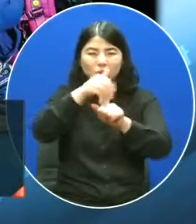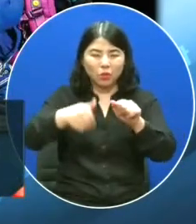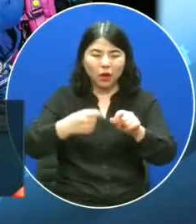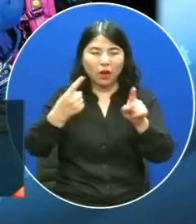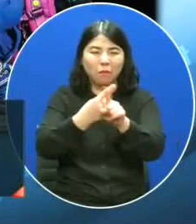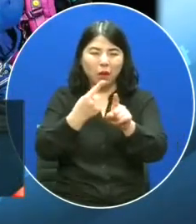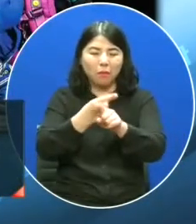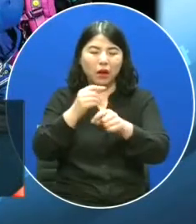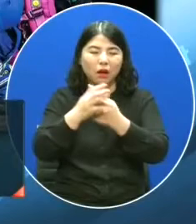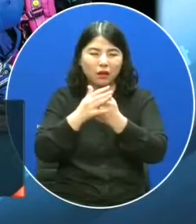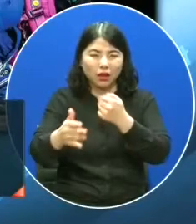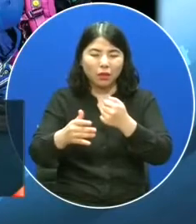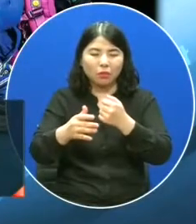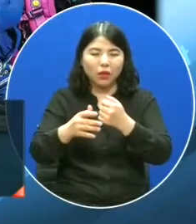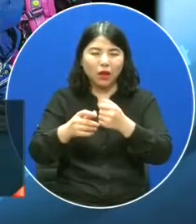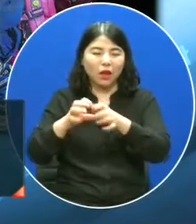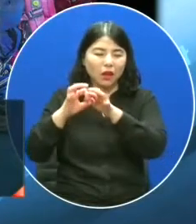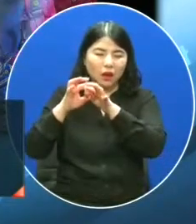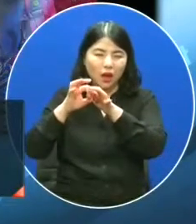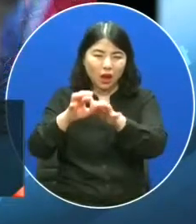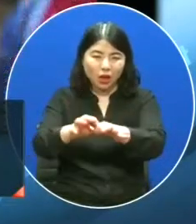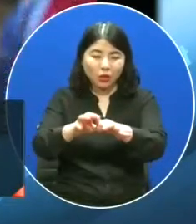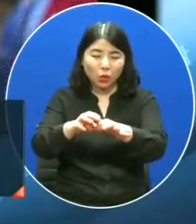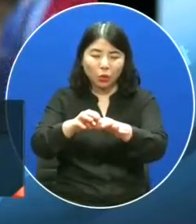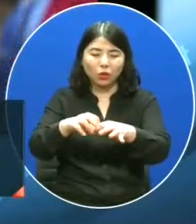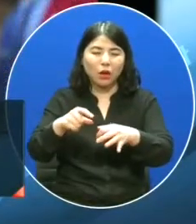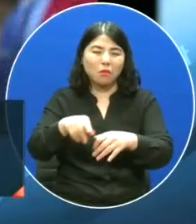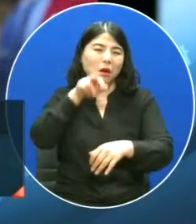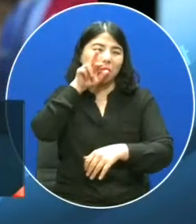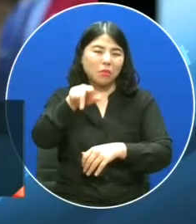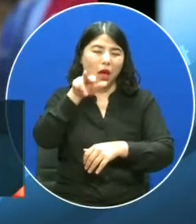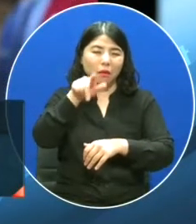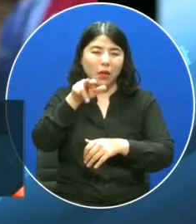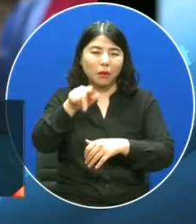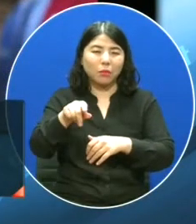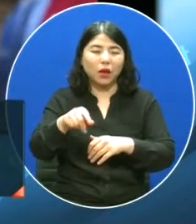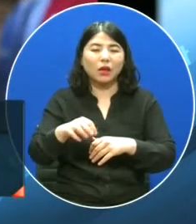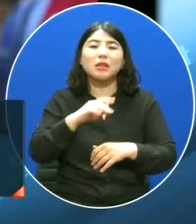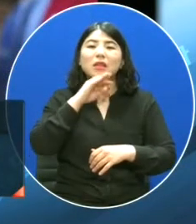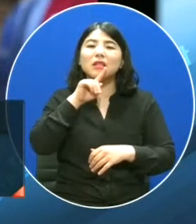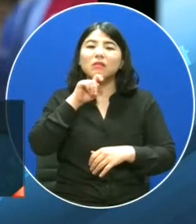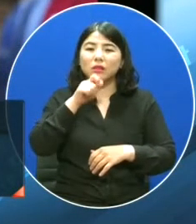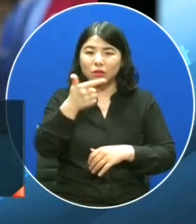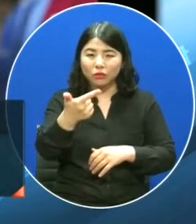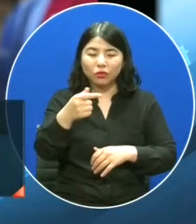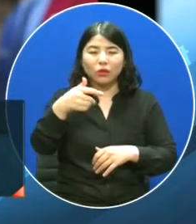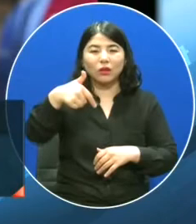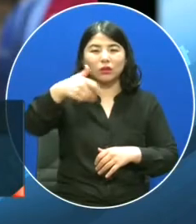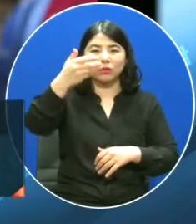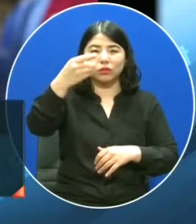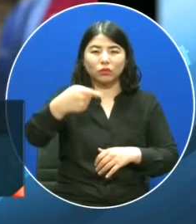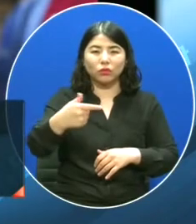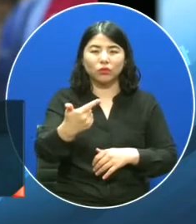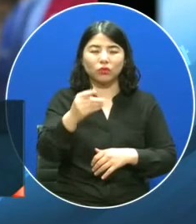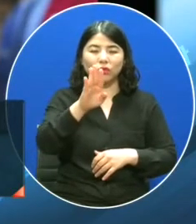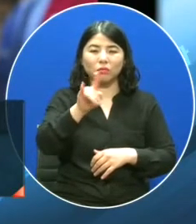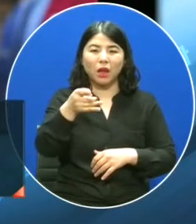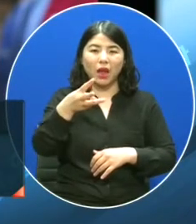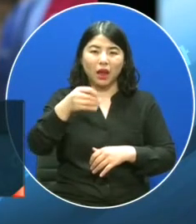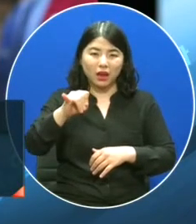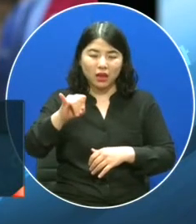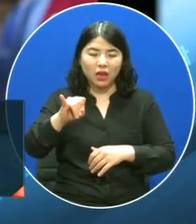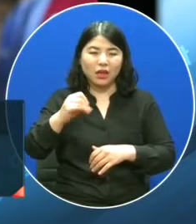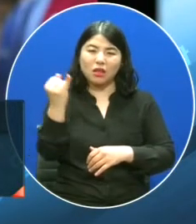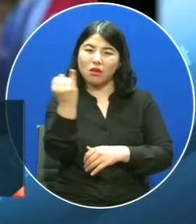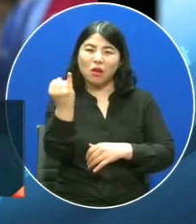지구 생태계의 지속 불가능성을 고발한 스웨덴의 16살 환경운동가 그레타 툰베리에 화답하고 있는